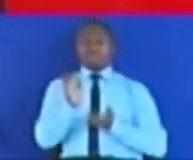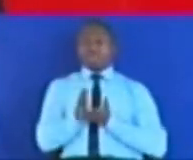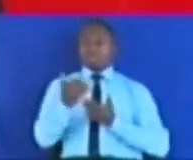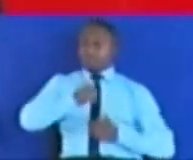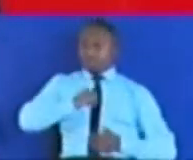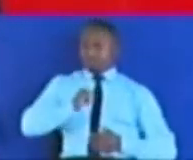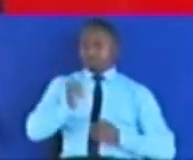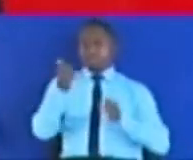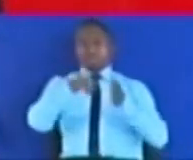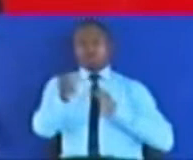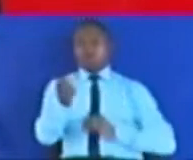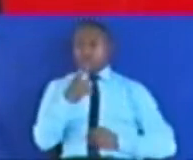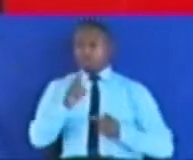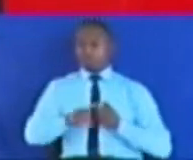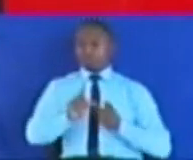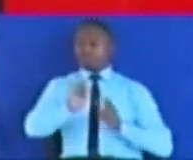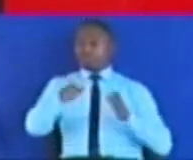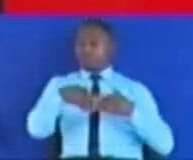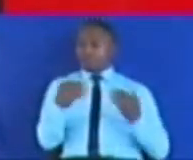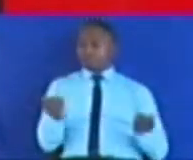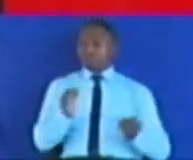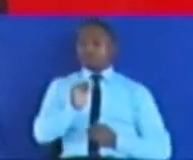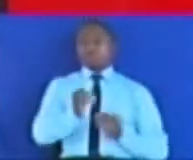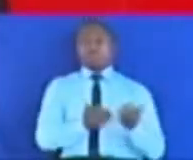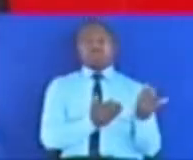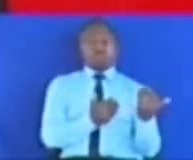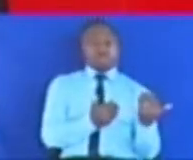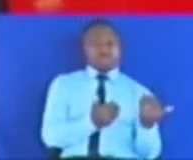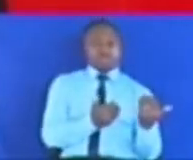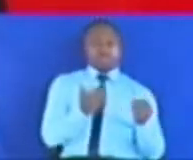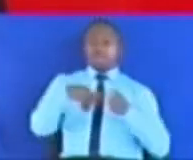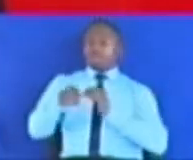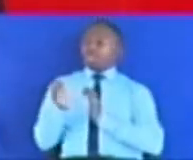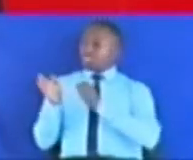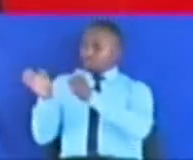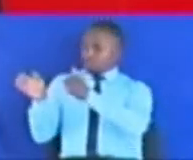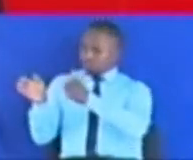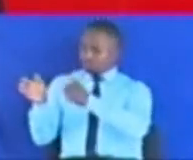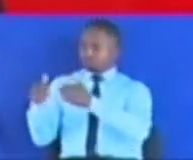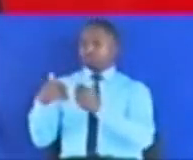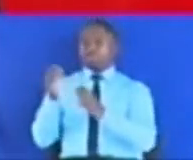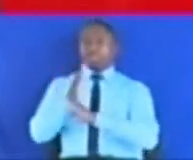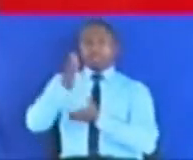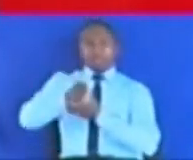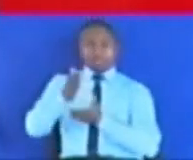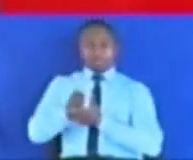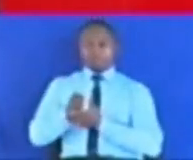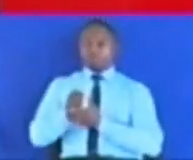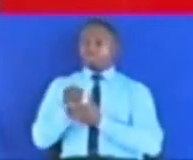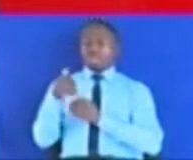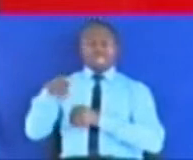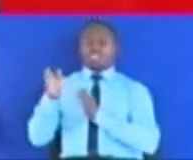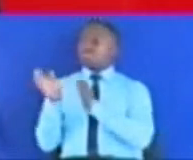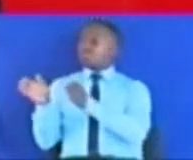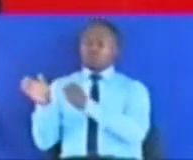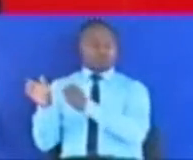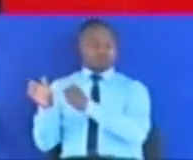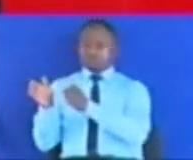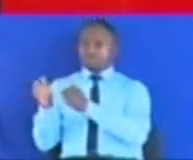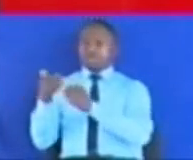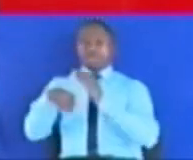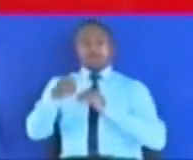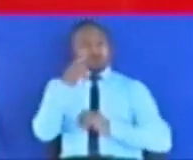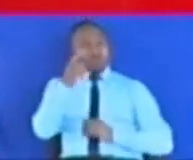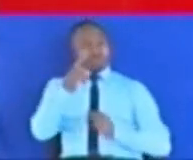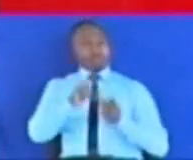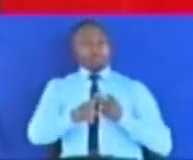ukafika ukanunua dawa hata kama hana na kuambia subiri naenda store, lakini kiuhalisia sio kwamba anaenda store, anaenda